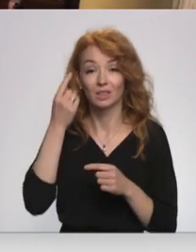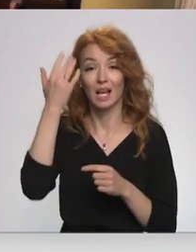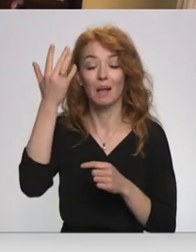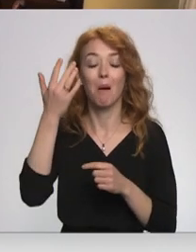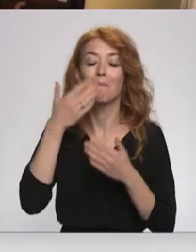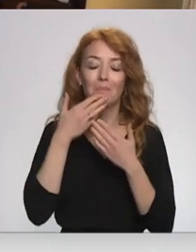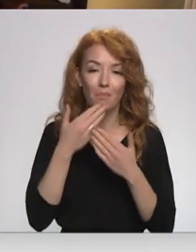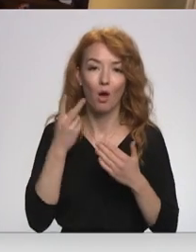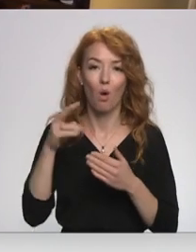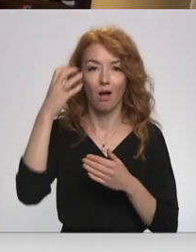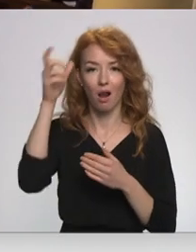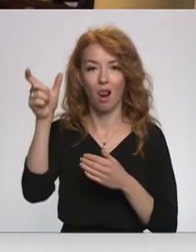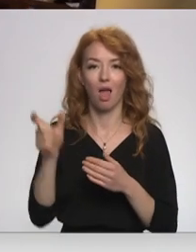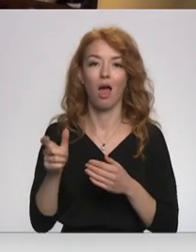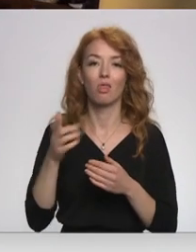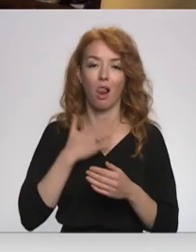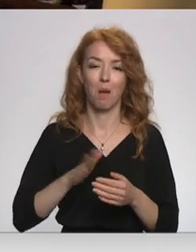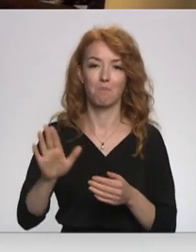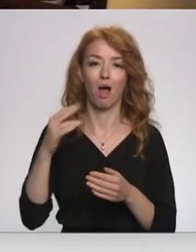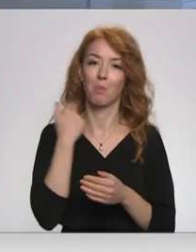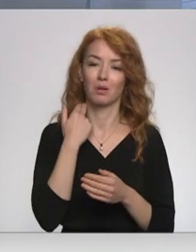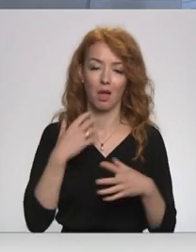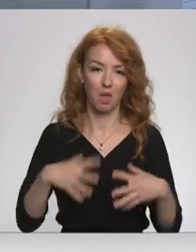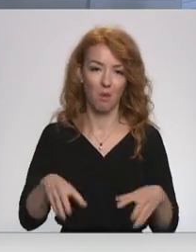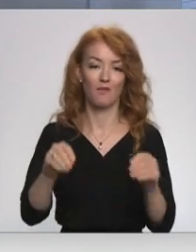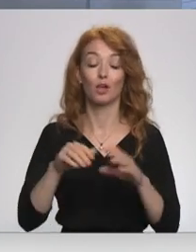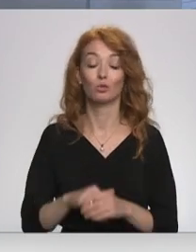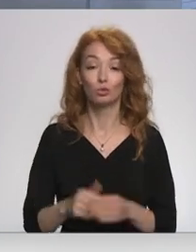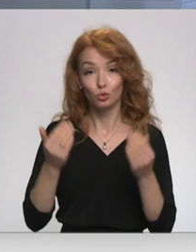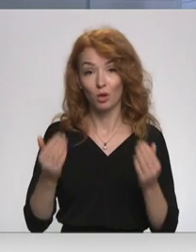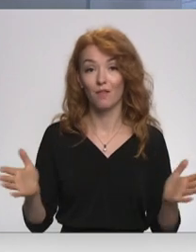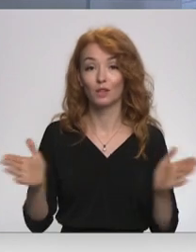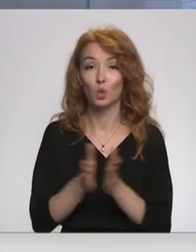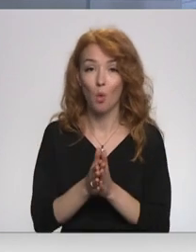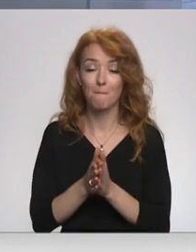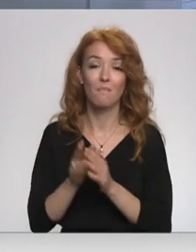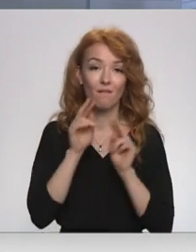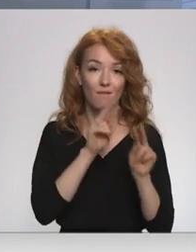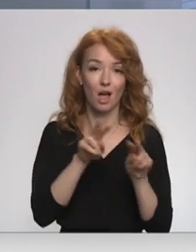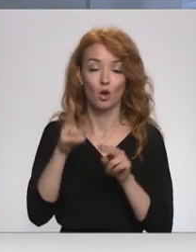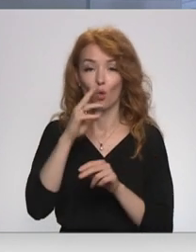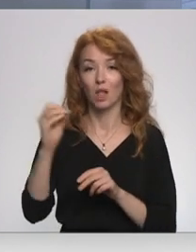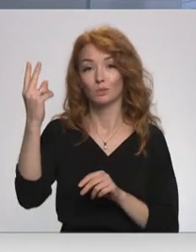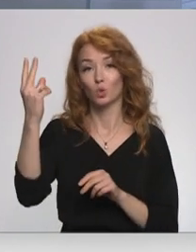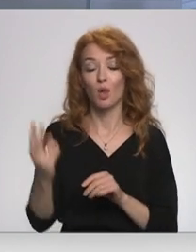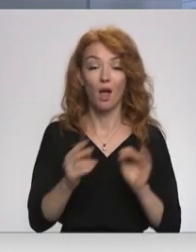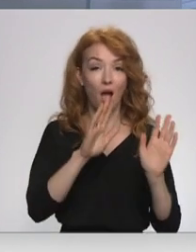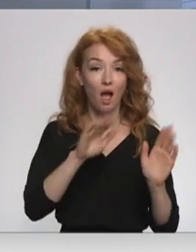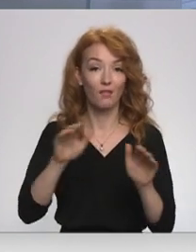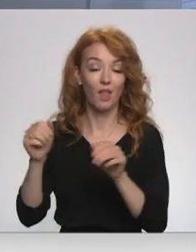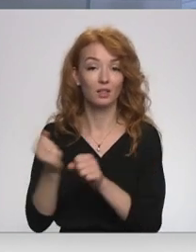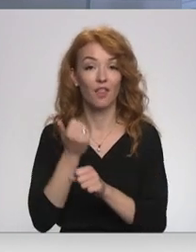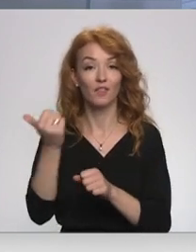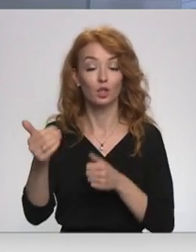ir Lielbritānijas labā darījusi. Mēs šodien visi kopā, Ina, varējām vērot, ka no Elizabetes otrās atvadās ne tikai